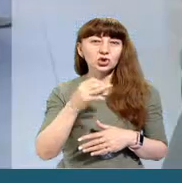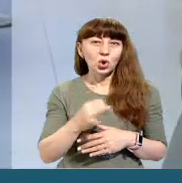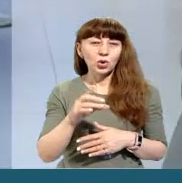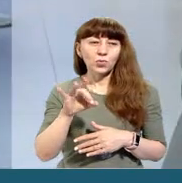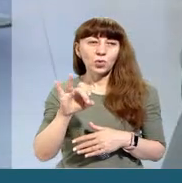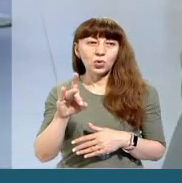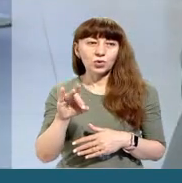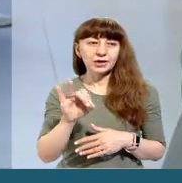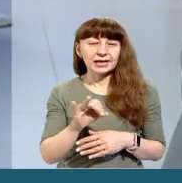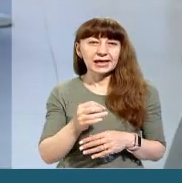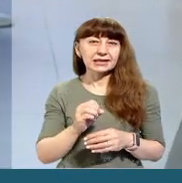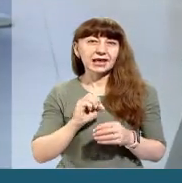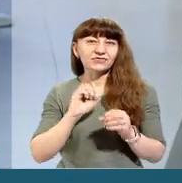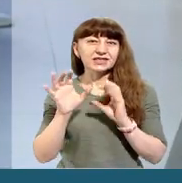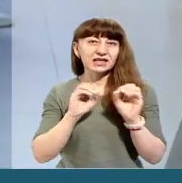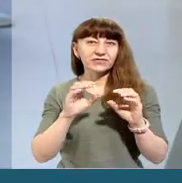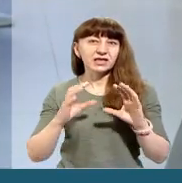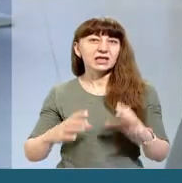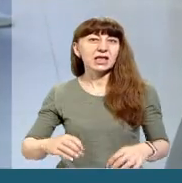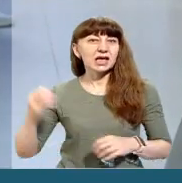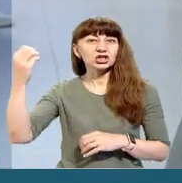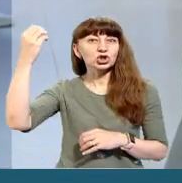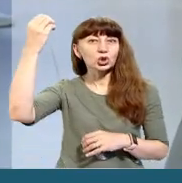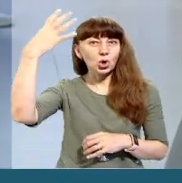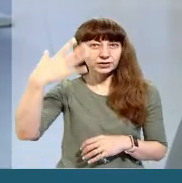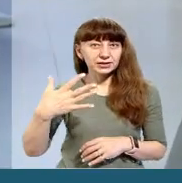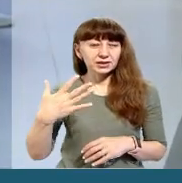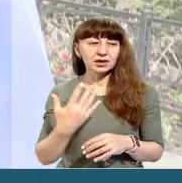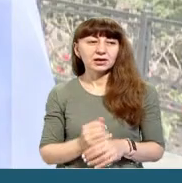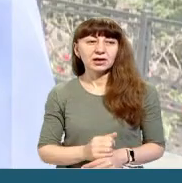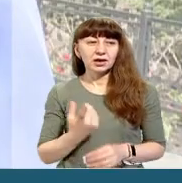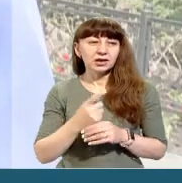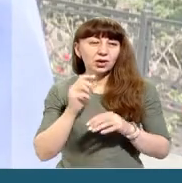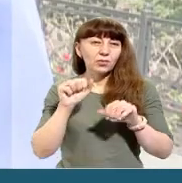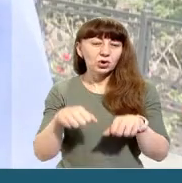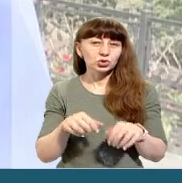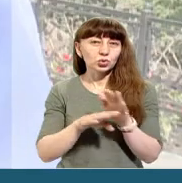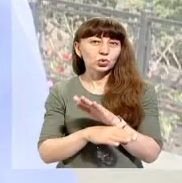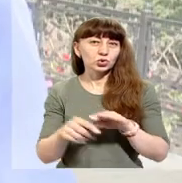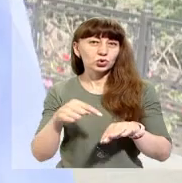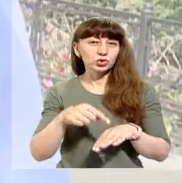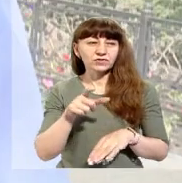Соның салдарынан денсаулықтары ауа райына тәуелді адамдардың жағдайы нашарлауы бек мүмкін.